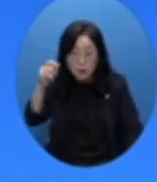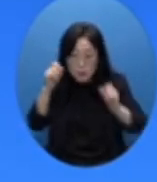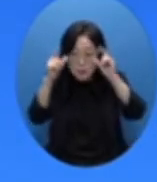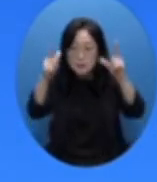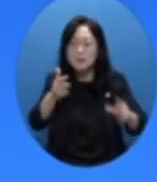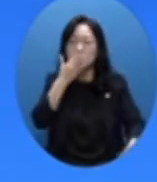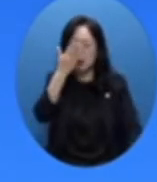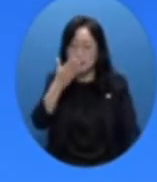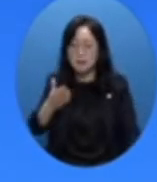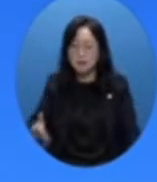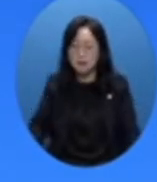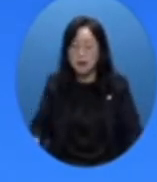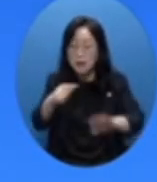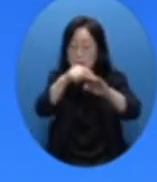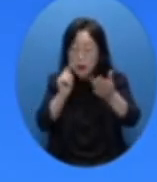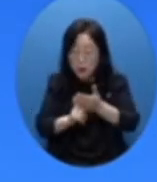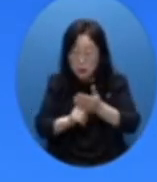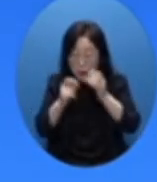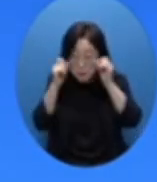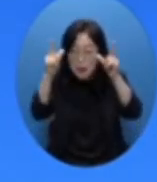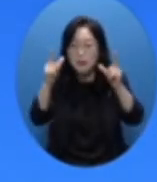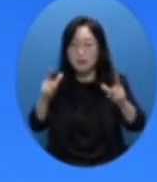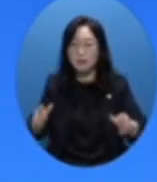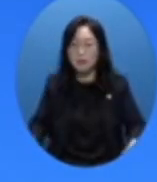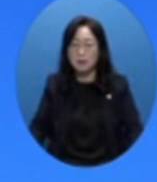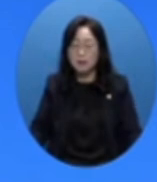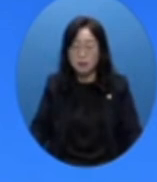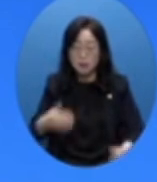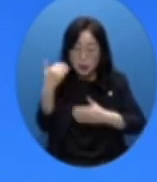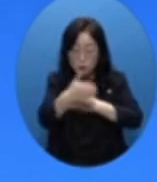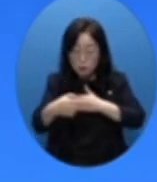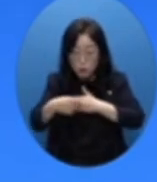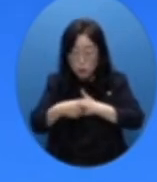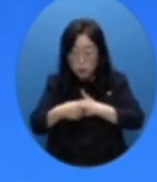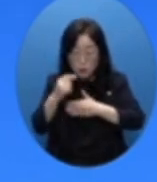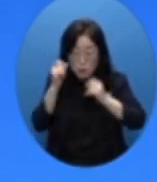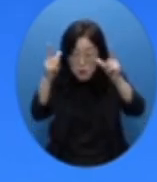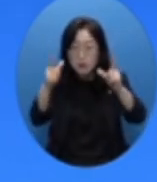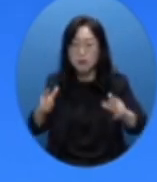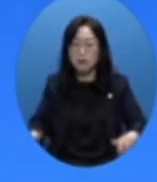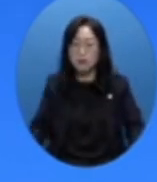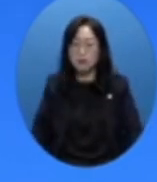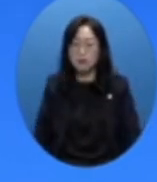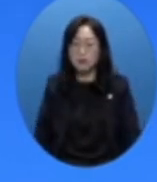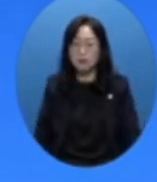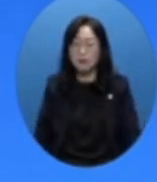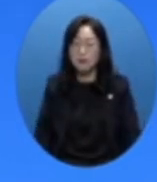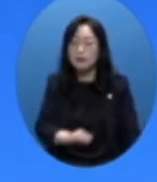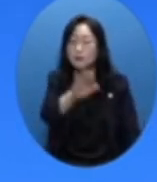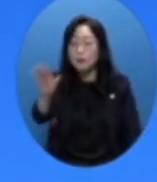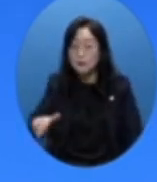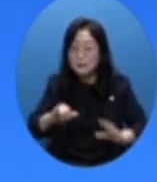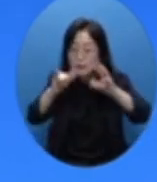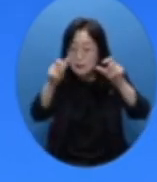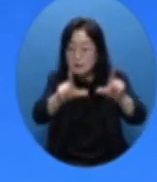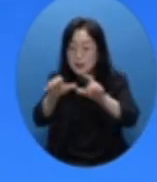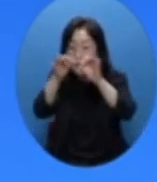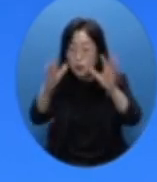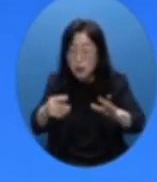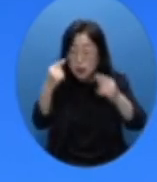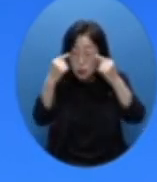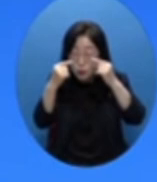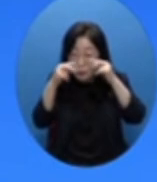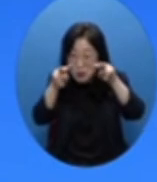것입니다 밤에 눈을 뜨게 내릴 것입니다 6:00 눈을 뜨게 되는 것입니다 우리가 이상 살면서 뒤 눈을 떴다고